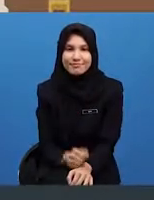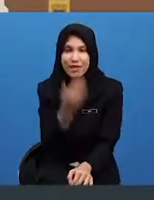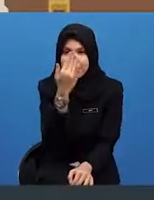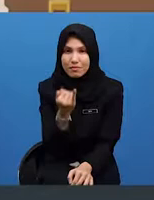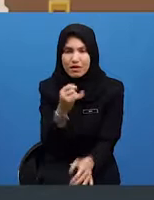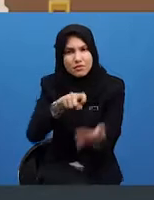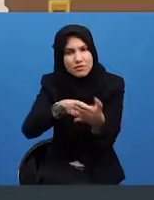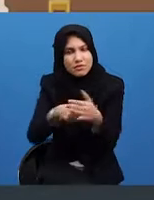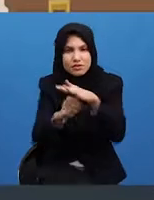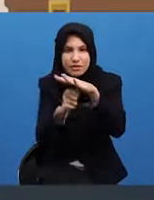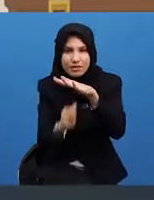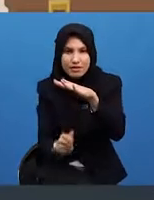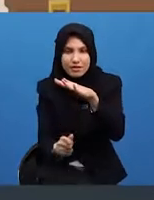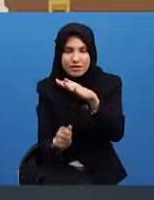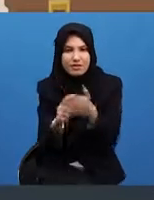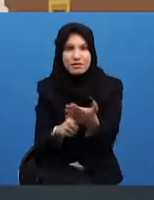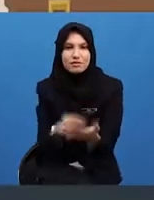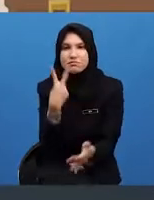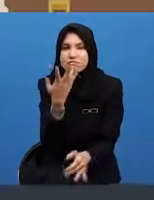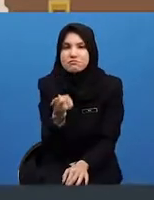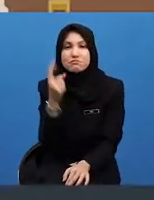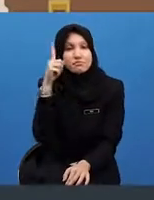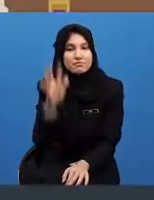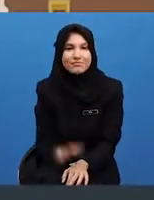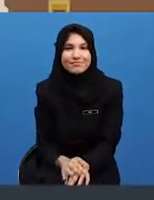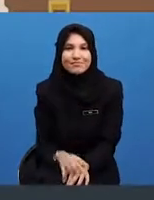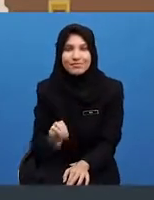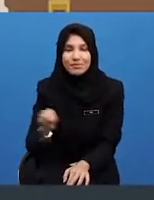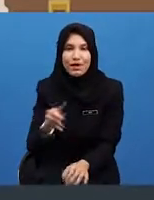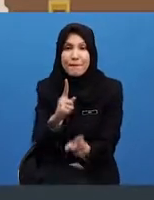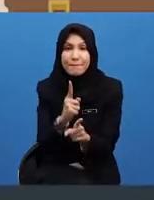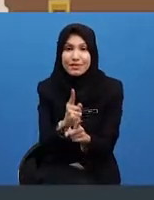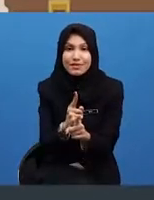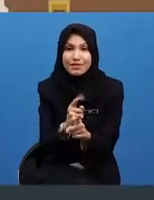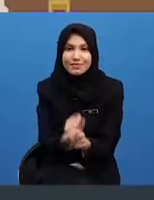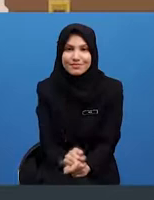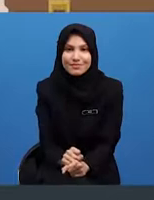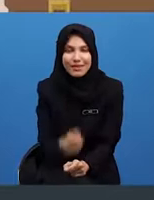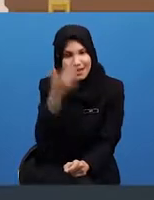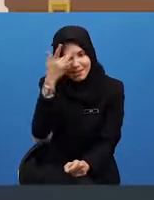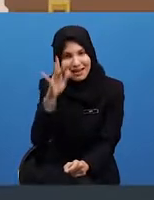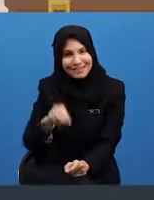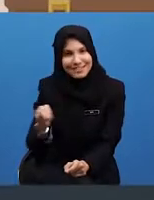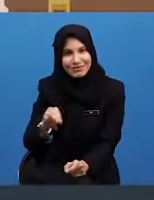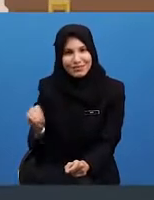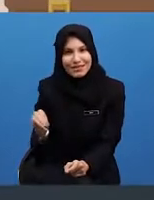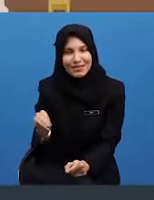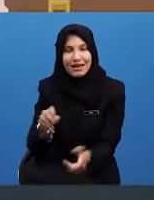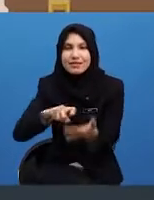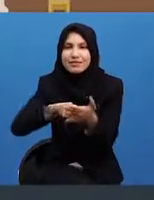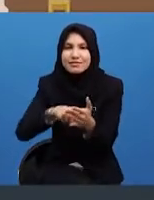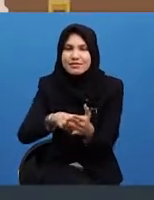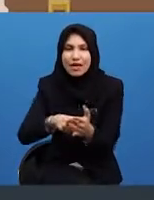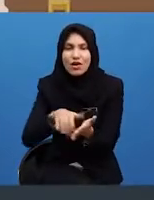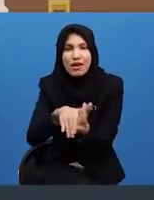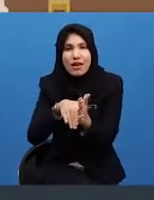Mengapakah sauh tenggelam? Apa pandangan murid-murid? Ya, betul. Pandailah murid-murid. Sauh lebih